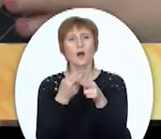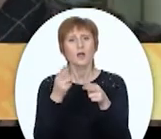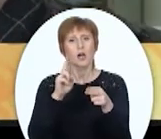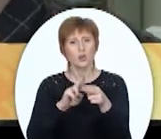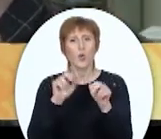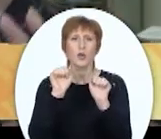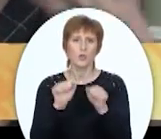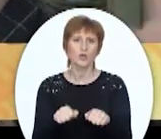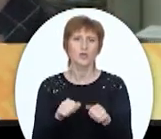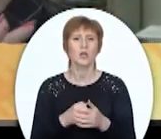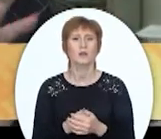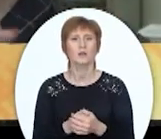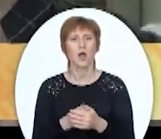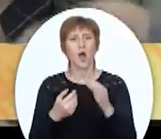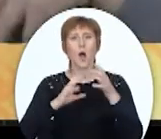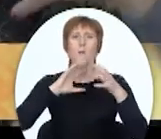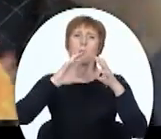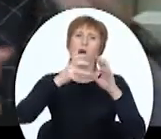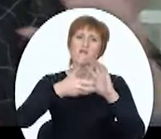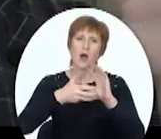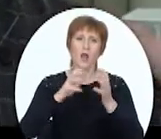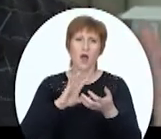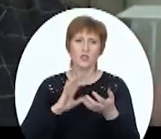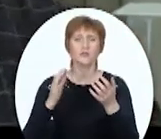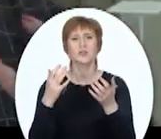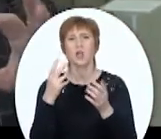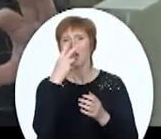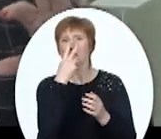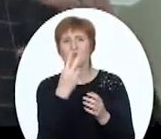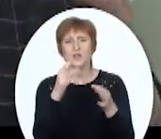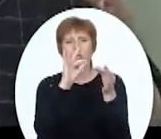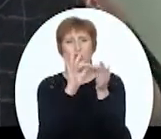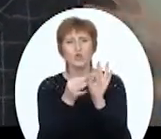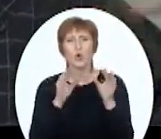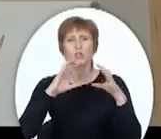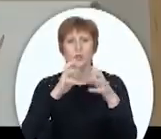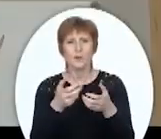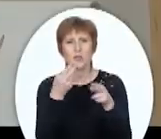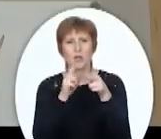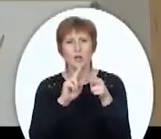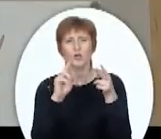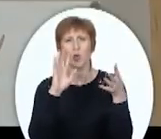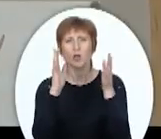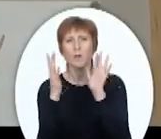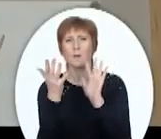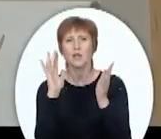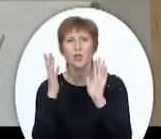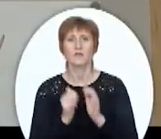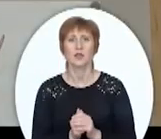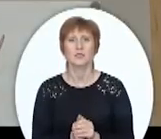которые можно поворачивать со всех сторон и видеть сложный мир, который бликует,